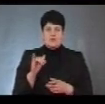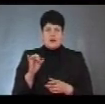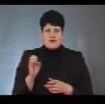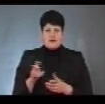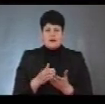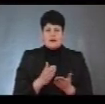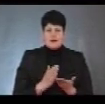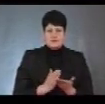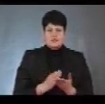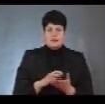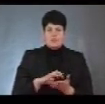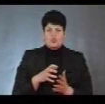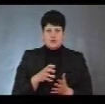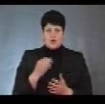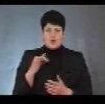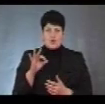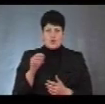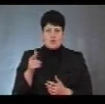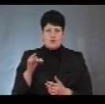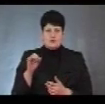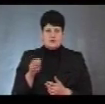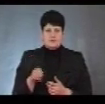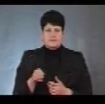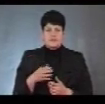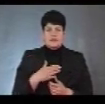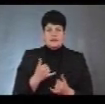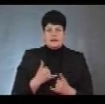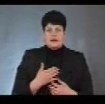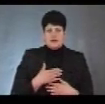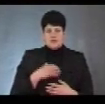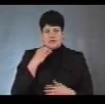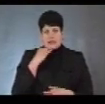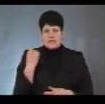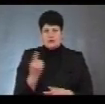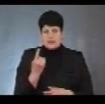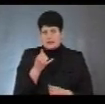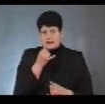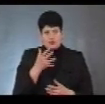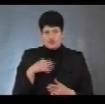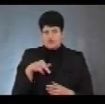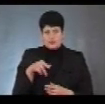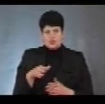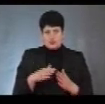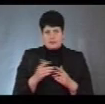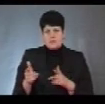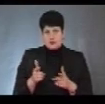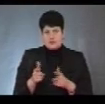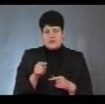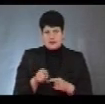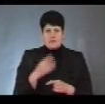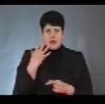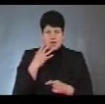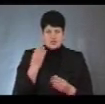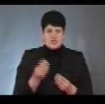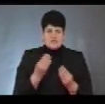хлібчик, булочка, йогурт маємо для наших стареньких, одиноких, які не можуть вийти з дому. Ми їм приготували такий гарячий,